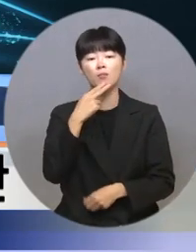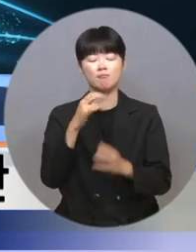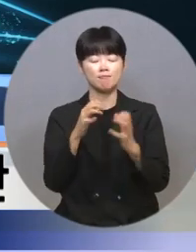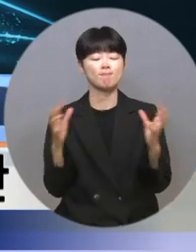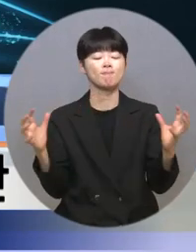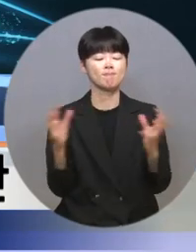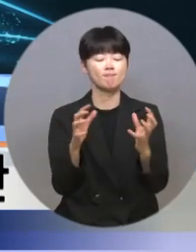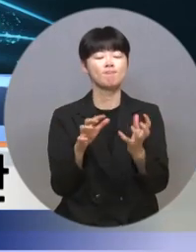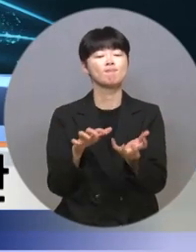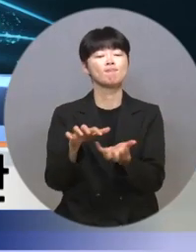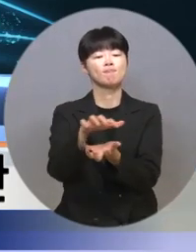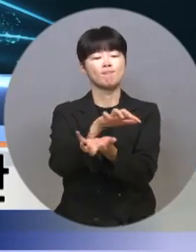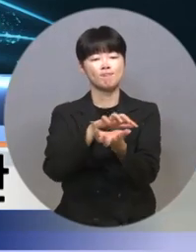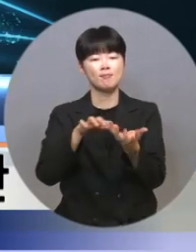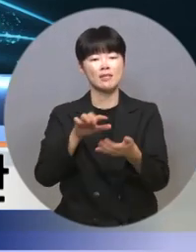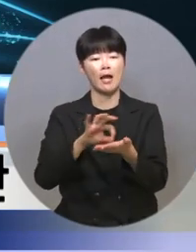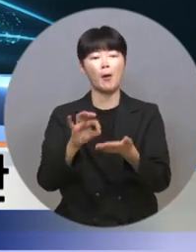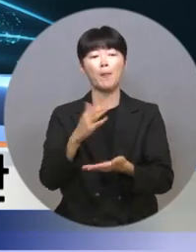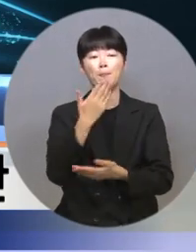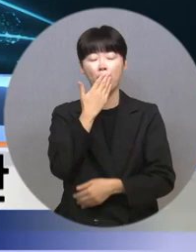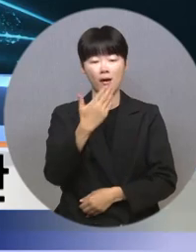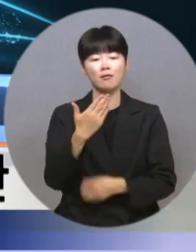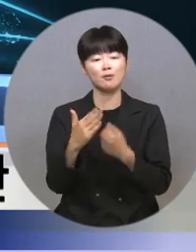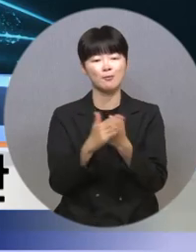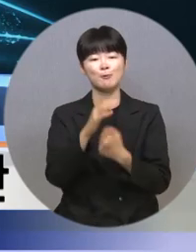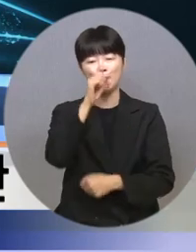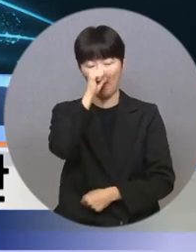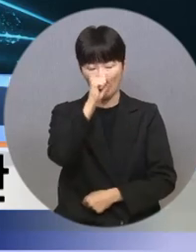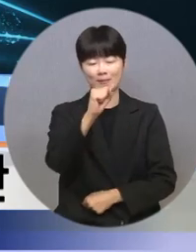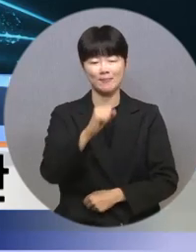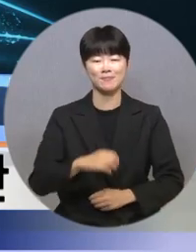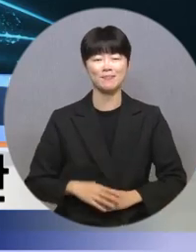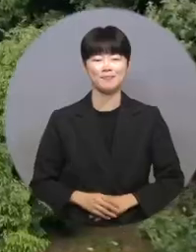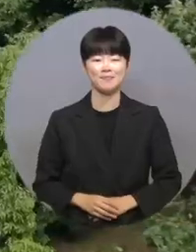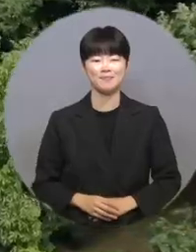더하고 있는데요. 자세한 내용 박성용 기자가 전합니다.